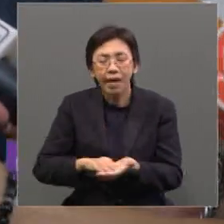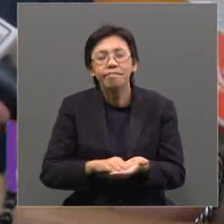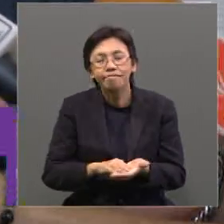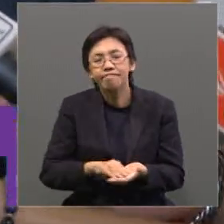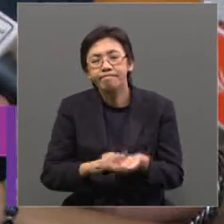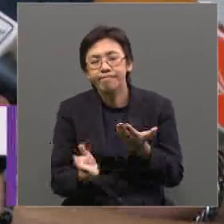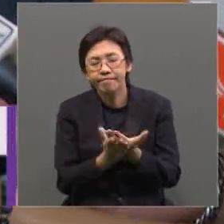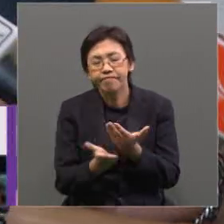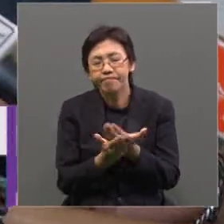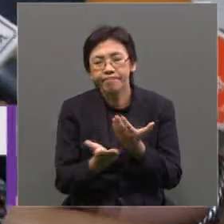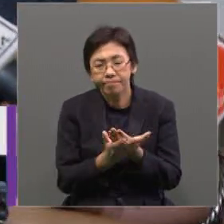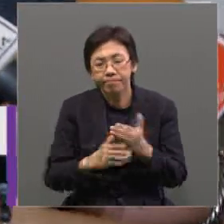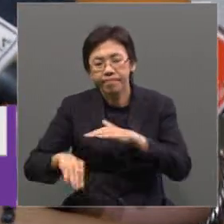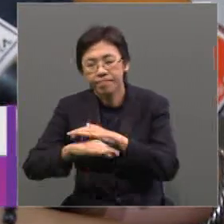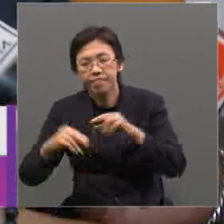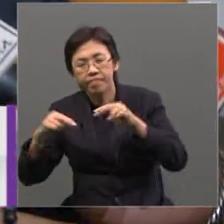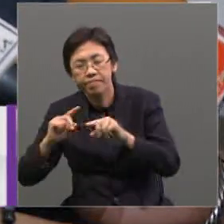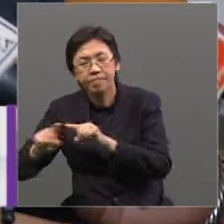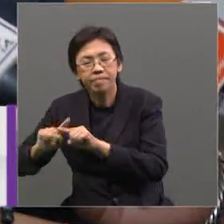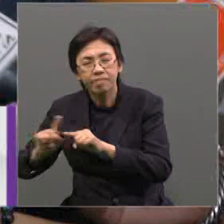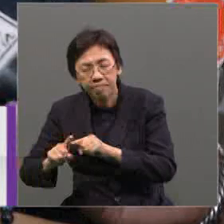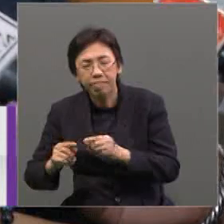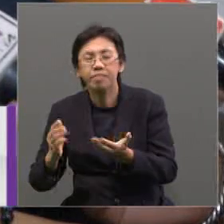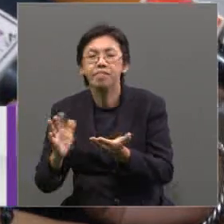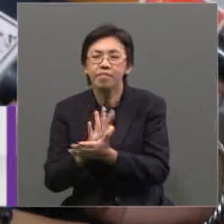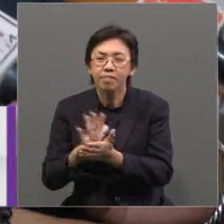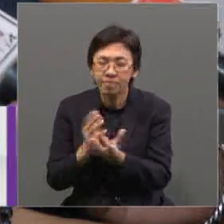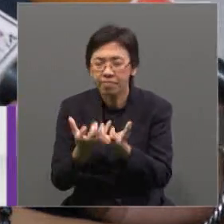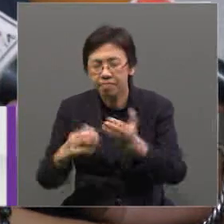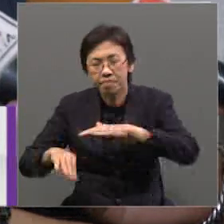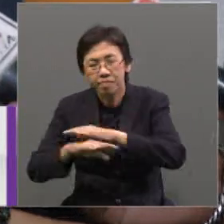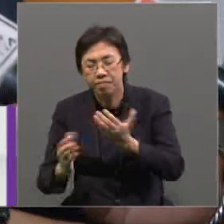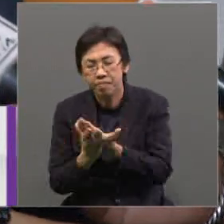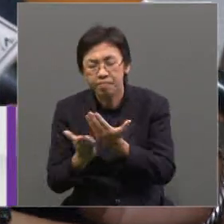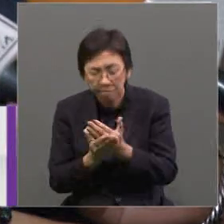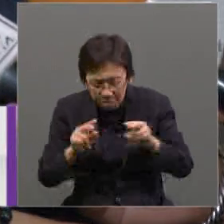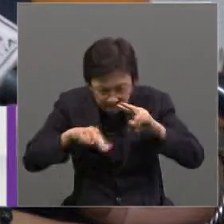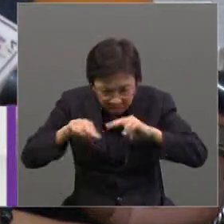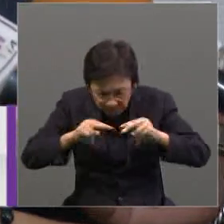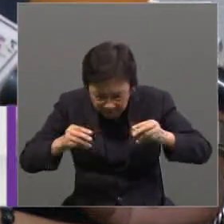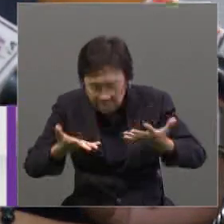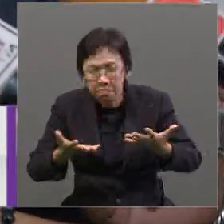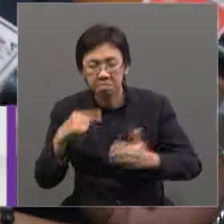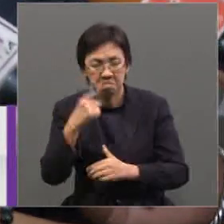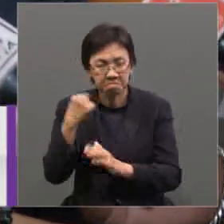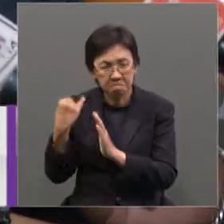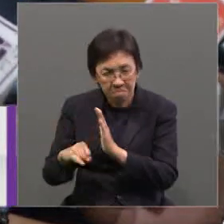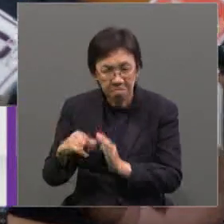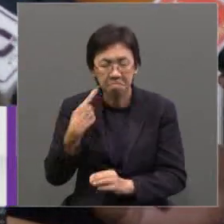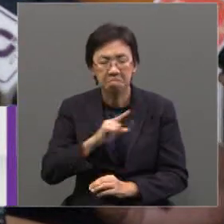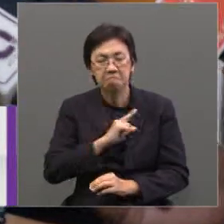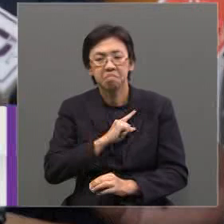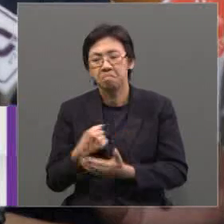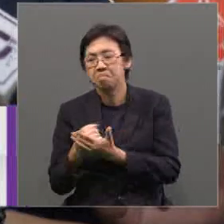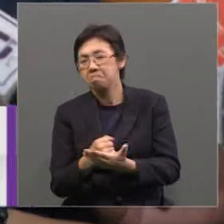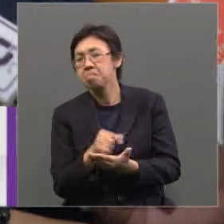ให้เนี่ยไปประกอบพยานหลักฐานอื่นนะครับเพื่อที่จะเจอไอ้คนที่อยู่เบื้องหลังจริงๆคนที่คอยช่